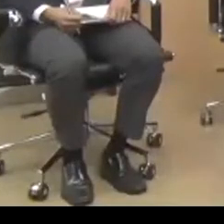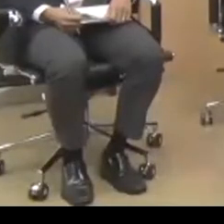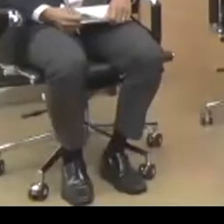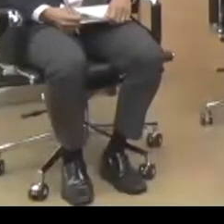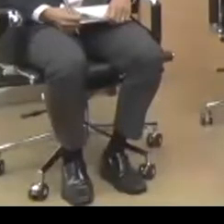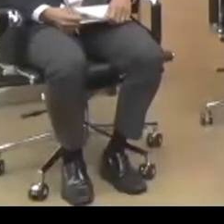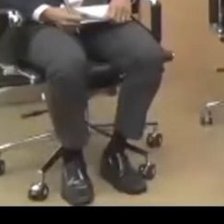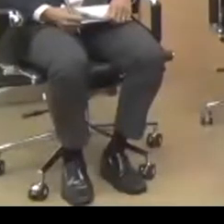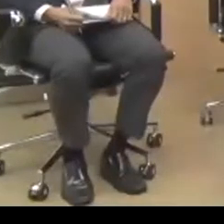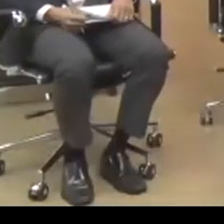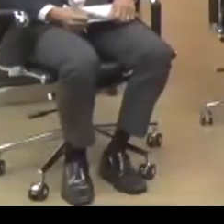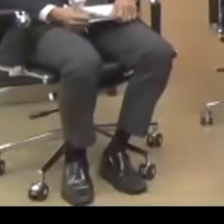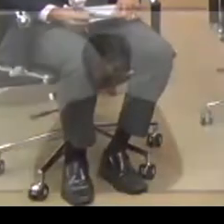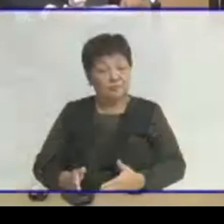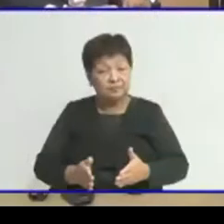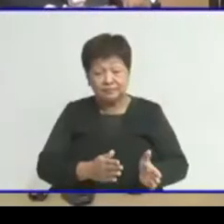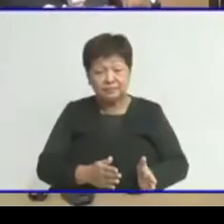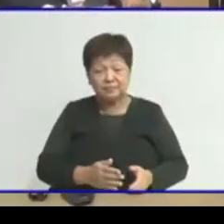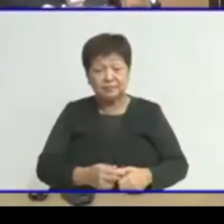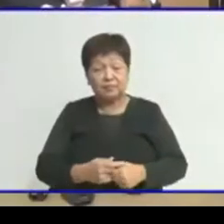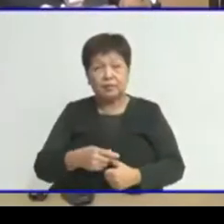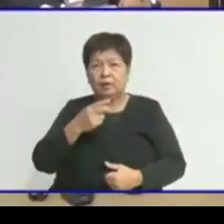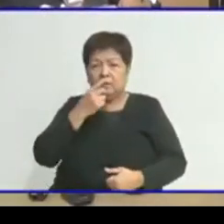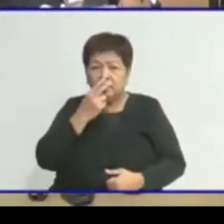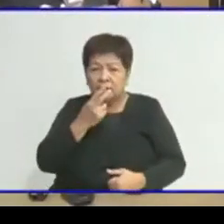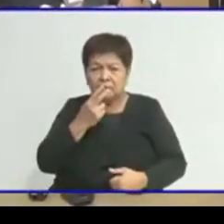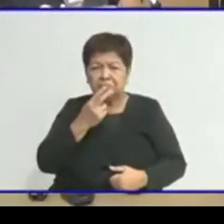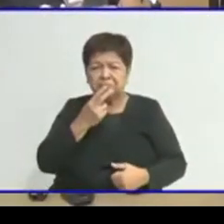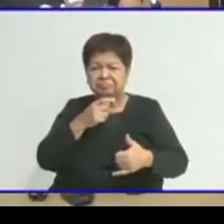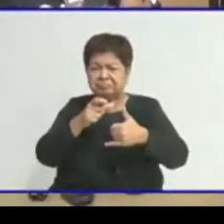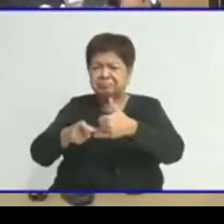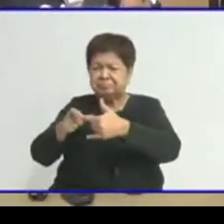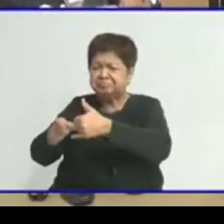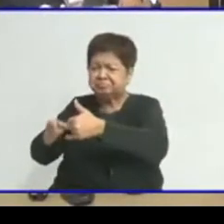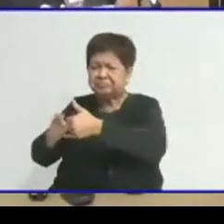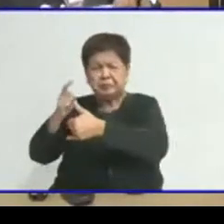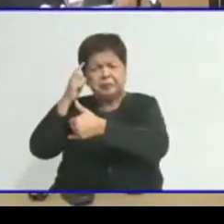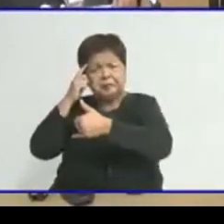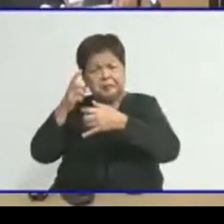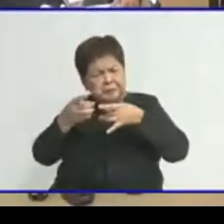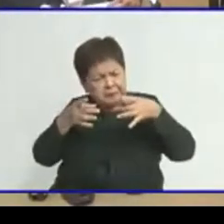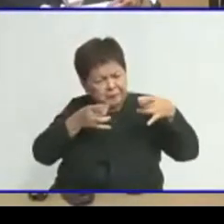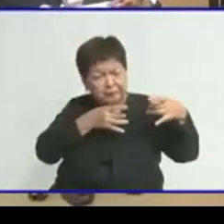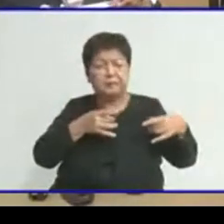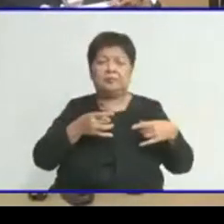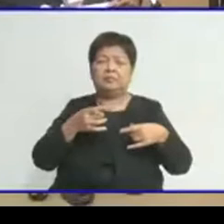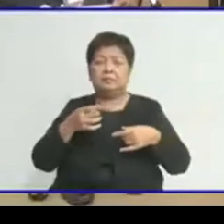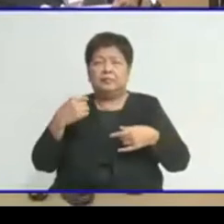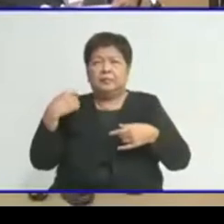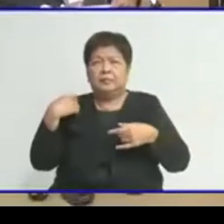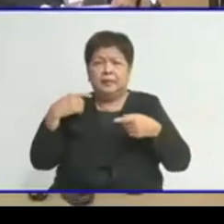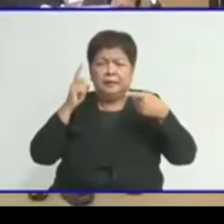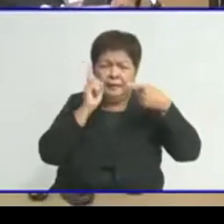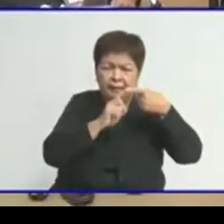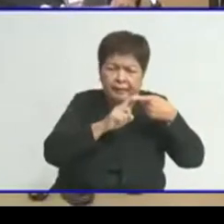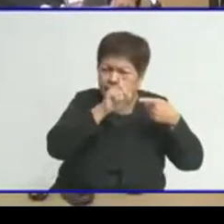ก็จะเห็นนะคะว่าในความคิดเห็นของผู้ลี้ภัยนะคะก็มีทั้งการตั้งคำถามมีข้อกังว